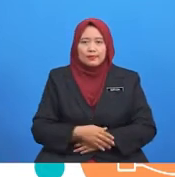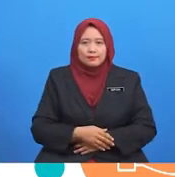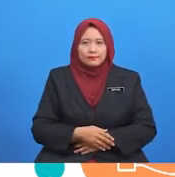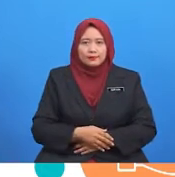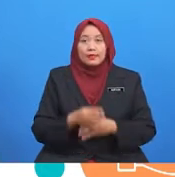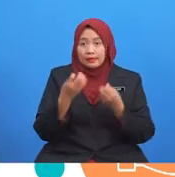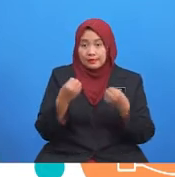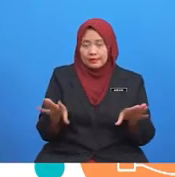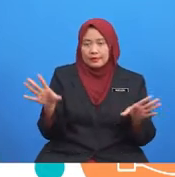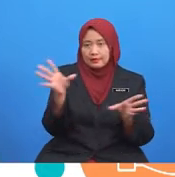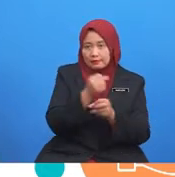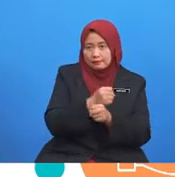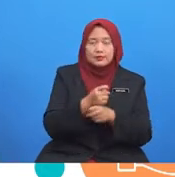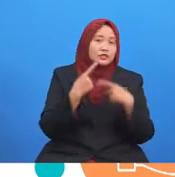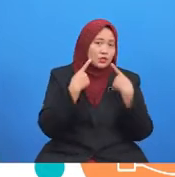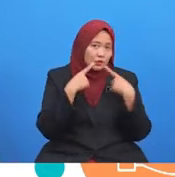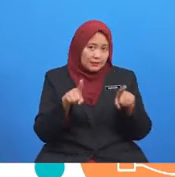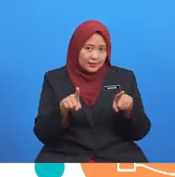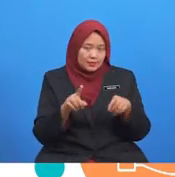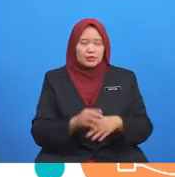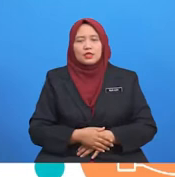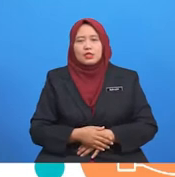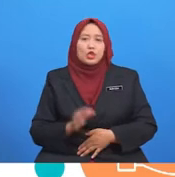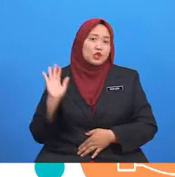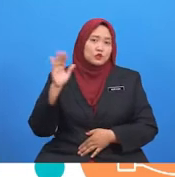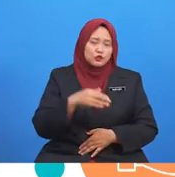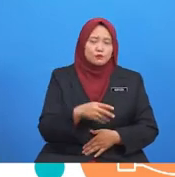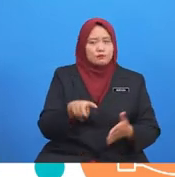Sudah dapat jawapannya? Jom kita semak.